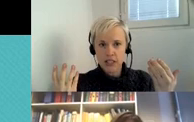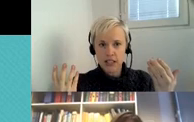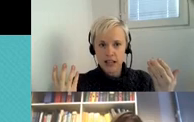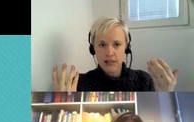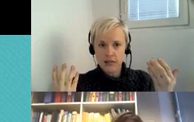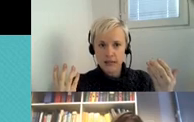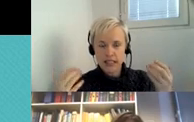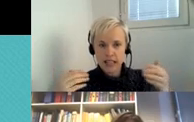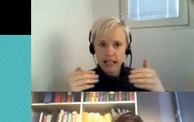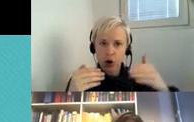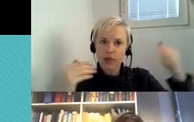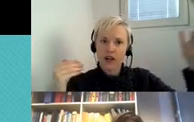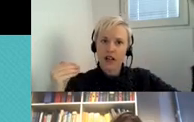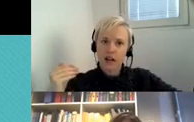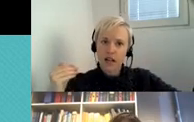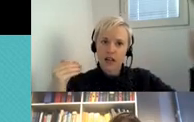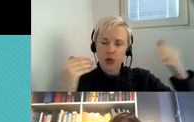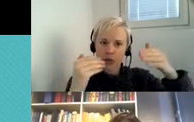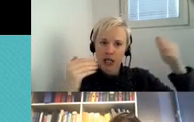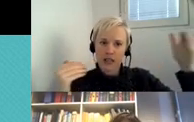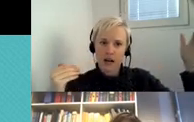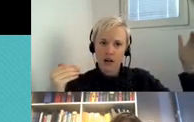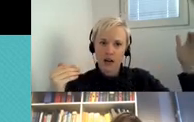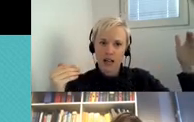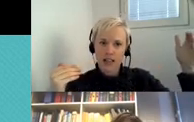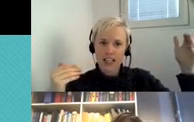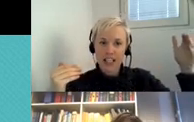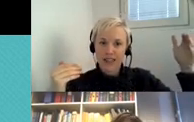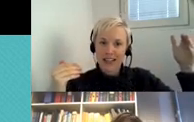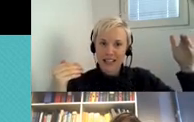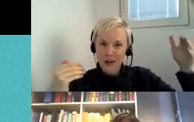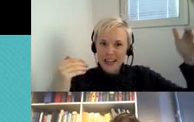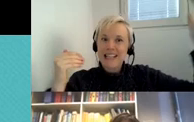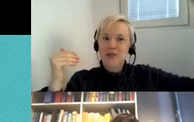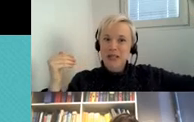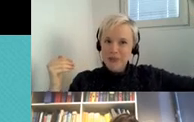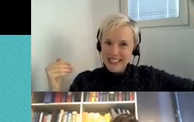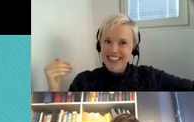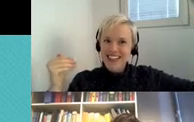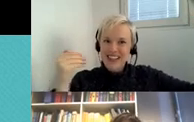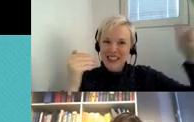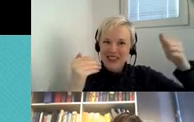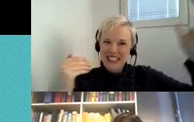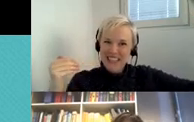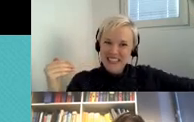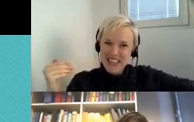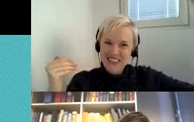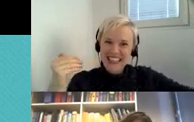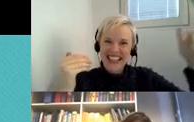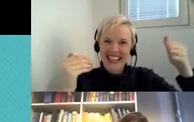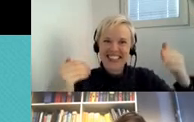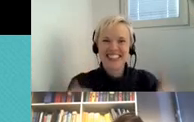olisiko sitten se, että se ei toimiskaan ihan kaikkein suurimmilla skaaloilla, tai tarvittaisiin vielä suurempia skaaloja kuin mitä